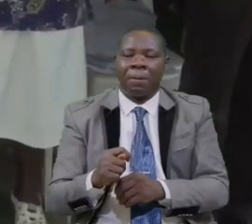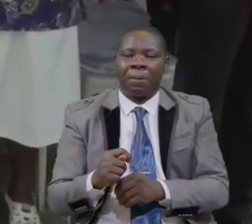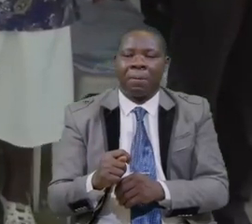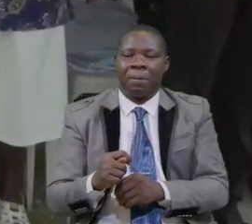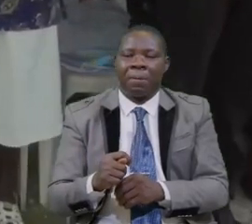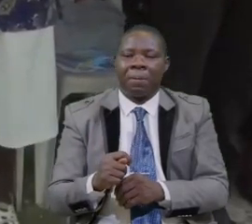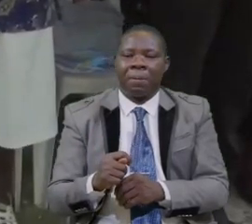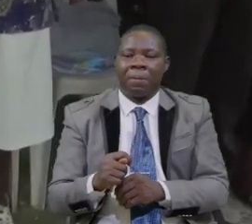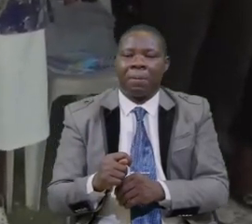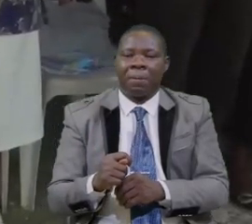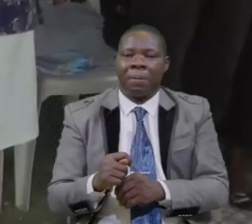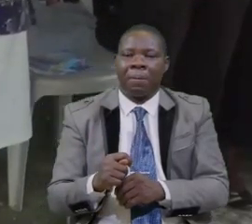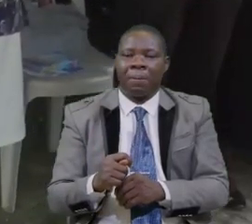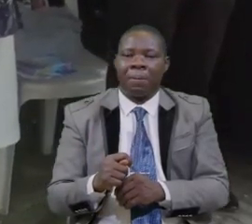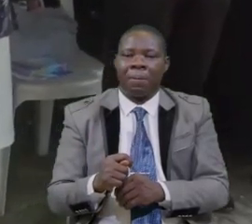qui fait l'œuvre